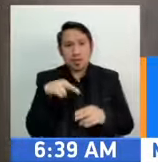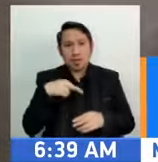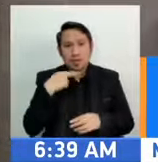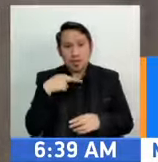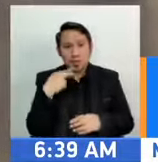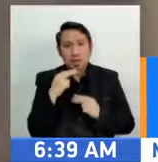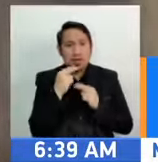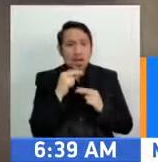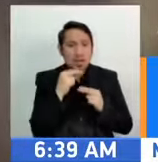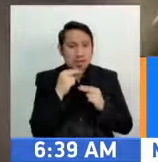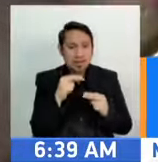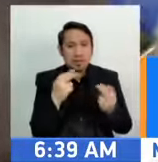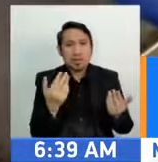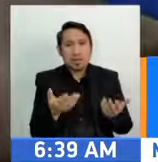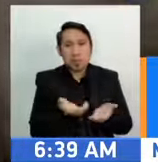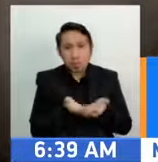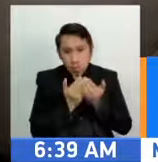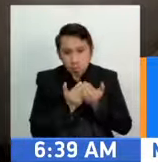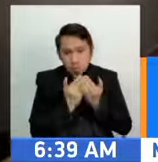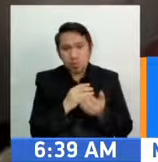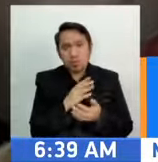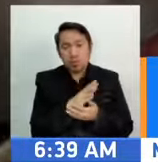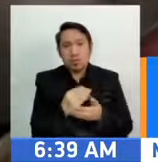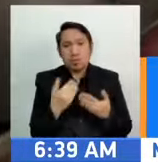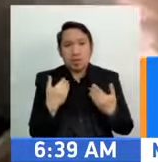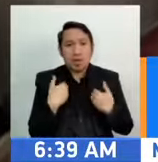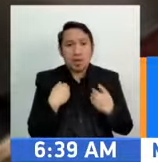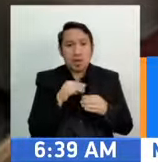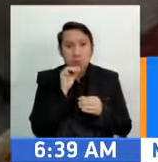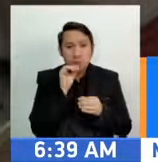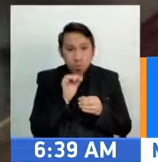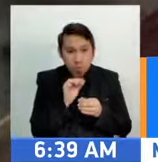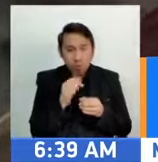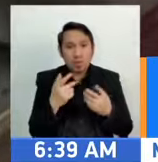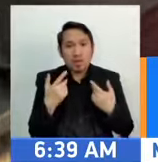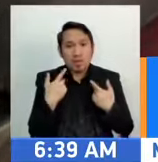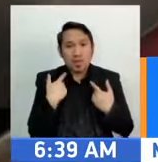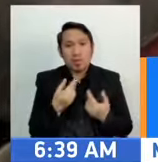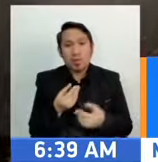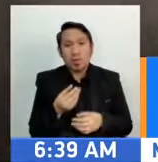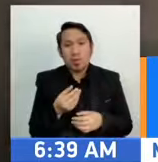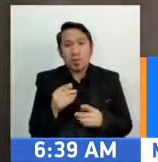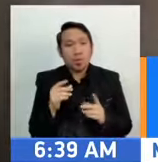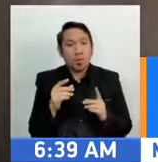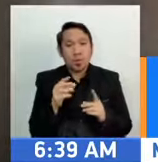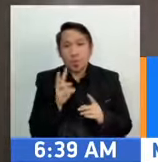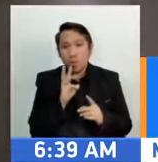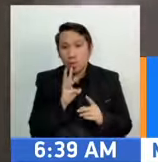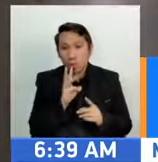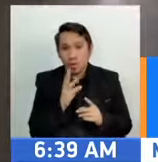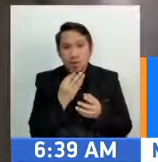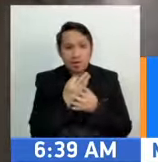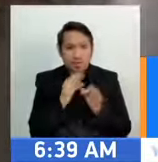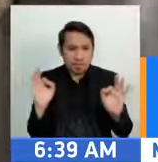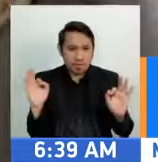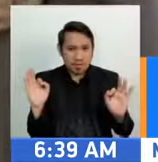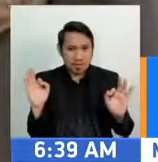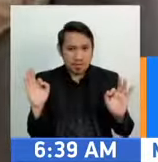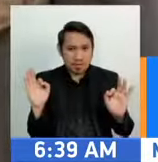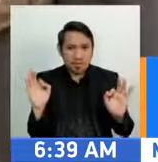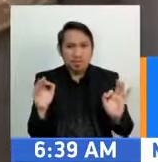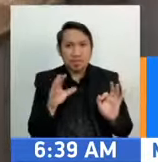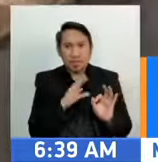na busog kayo. May soft drinks ka pa. May soft drinks pa, 100 pesos, may tubig pa na free. So, ano naman tayo talaga, worth it talaga yung 100